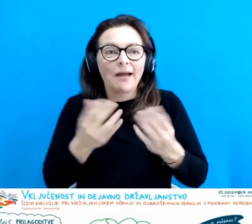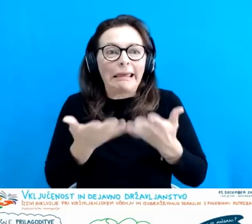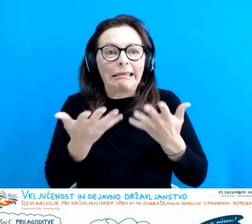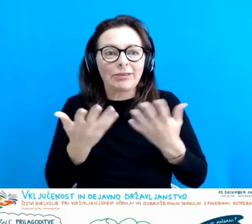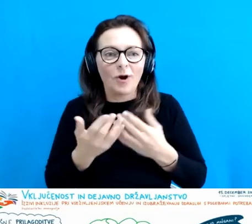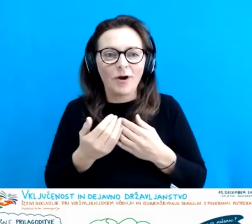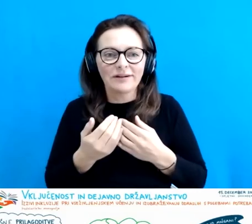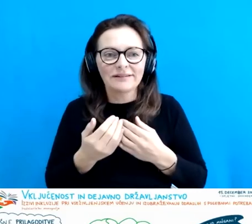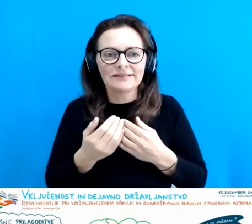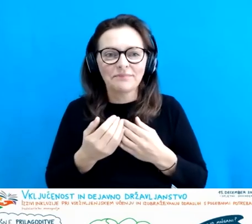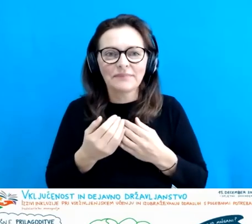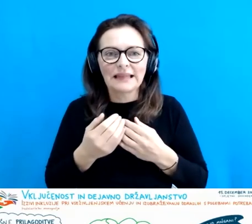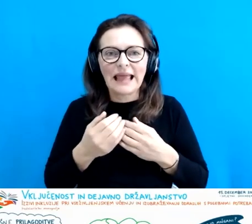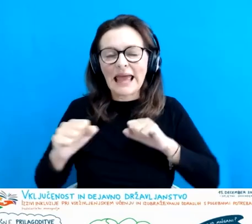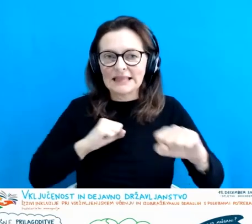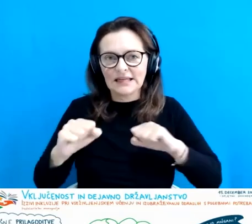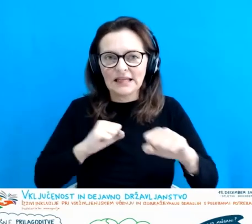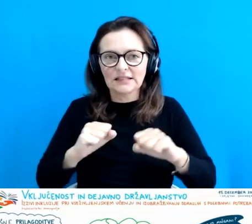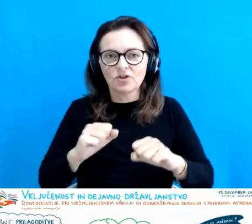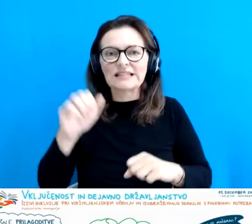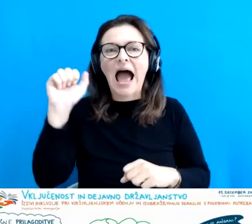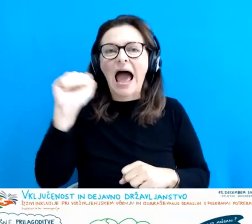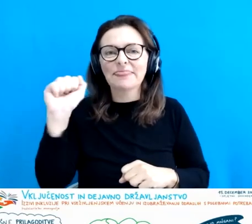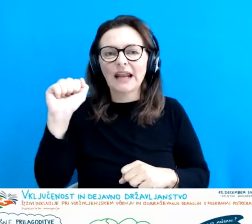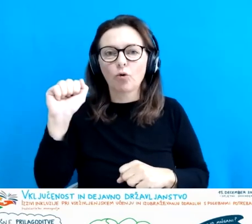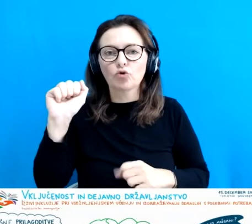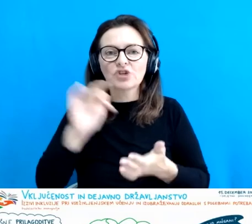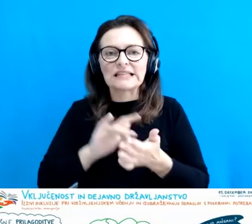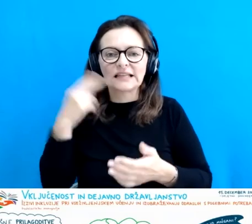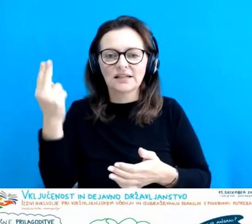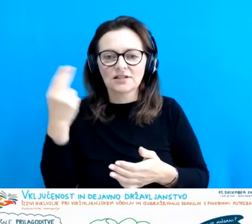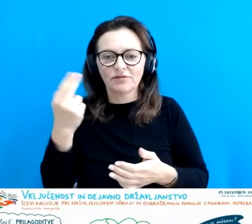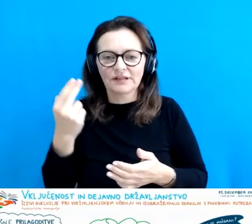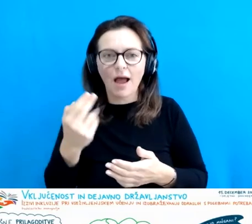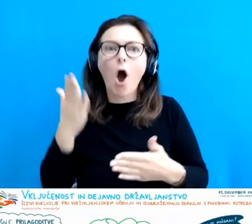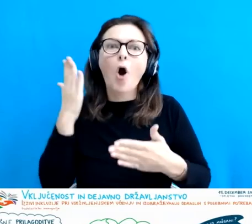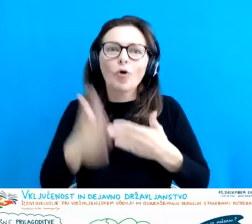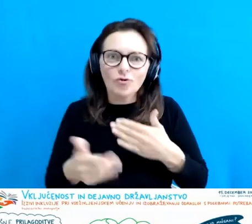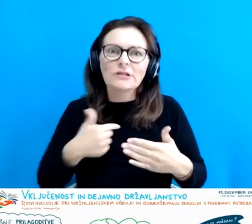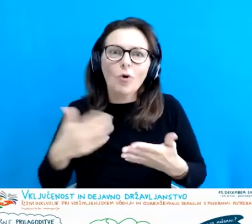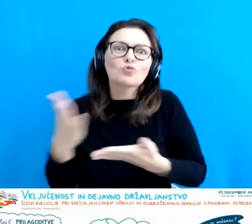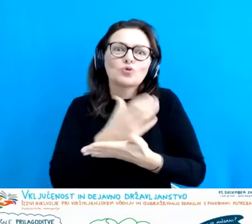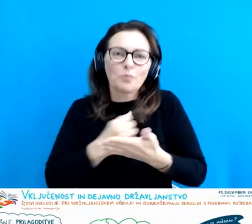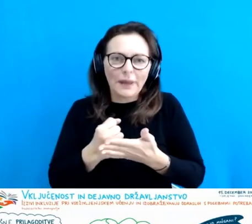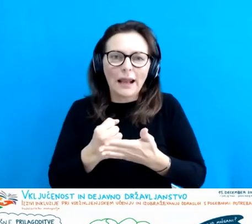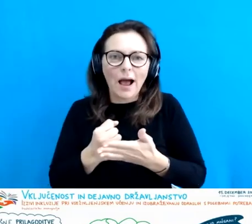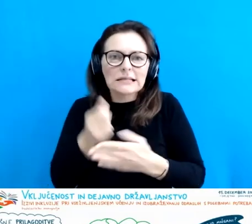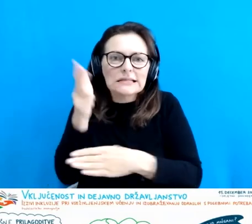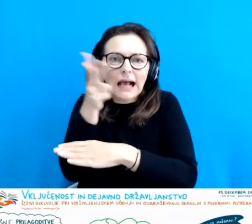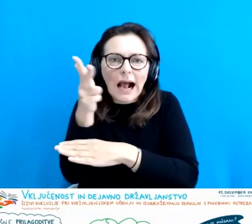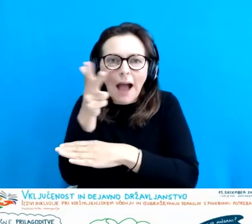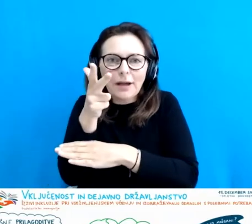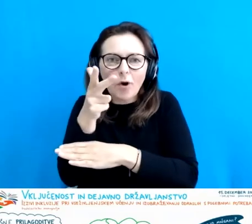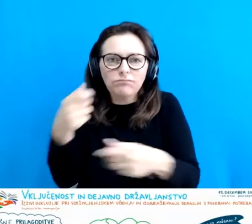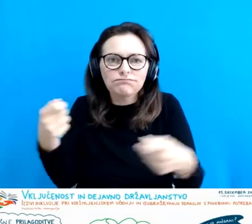Potočnik, direktorica Andragoškega centra Slovenije, izvolite. Ki se je končno uspela priključiti tudi s kamero. Me